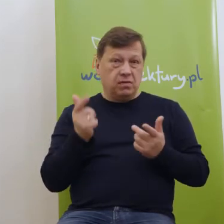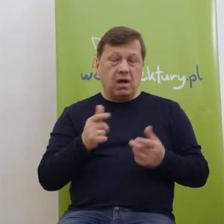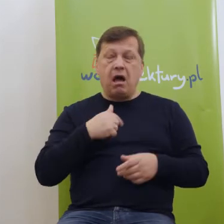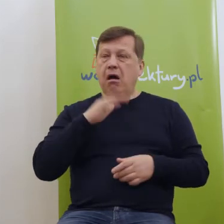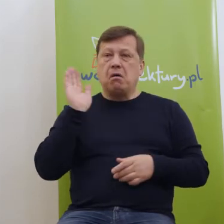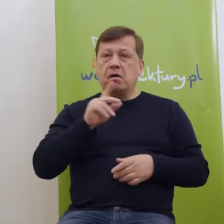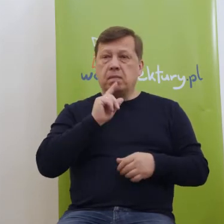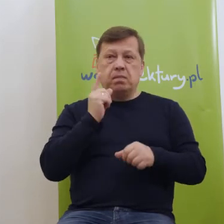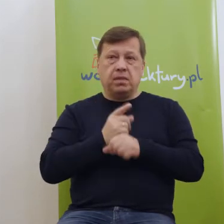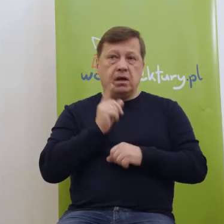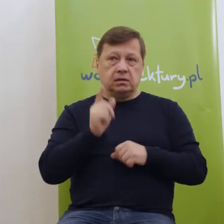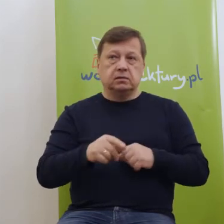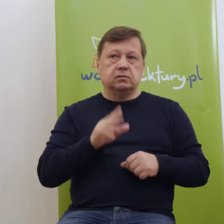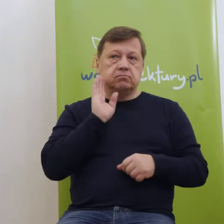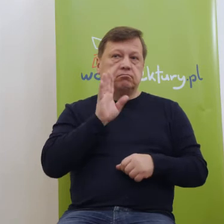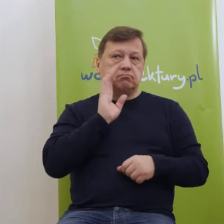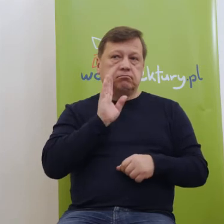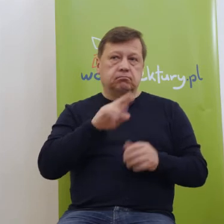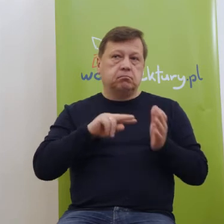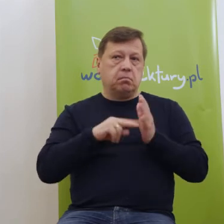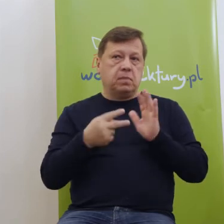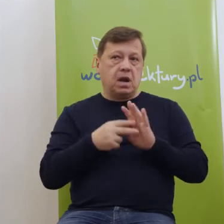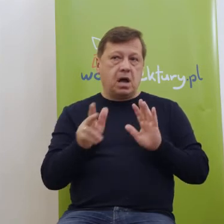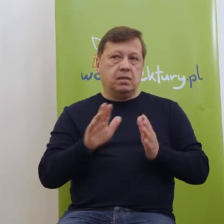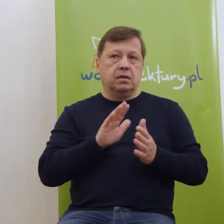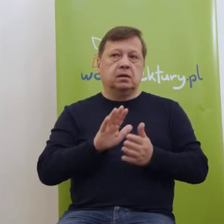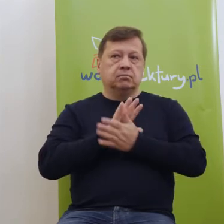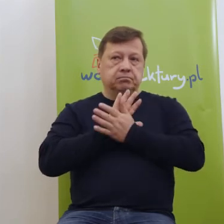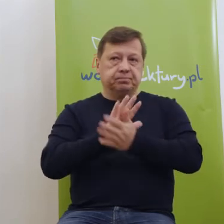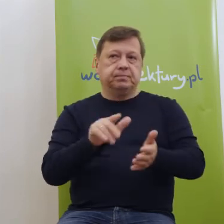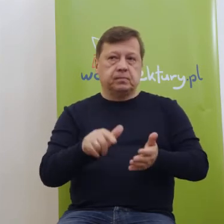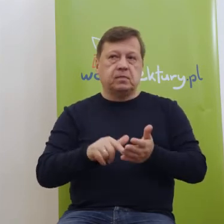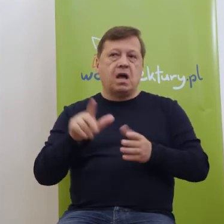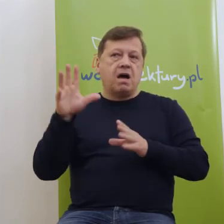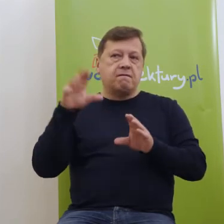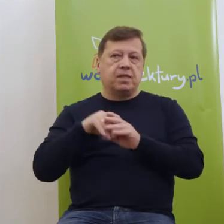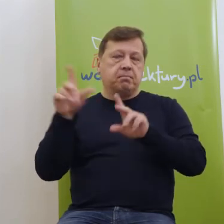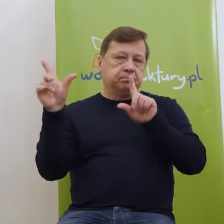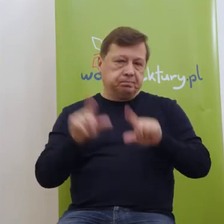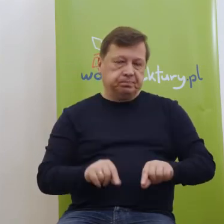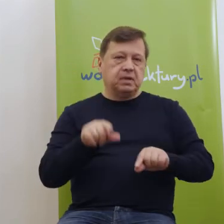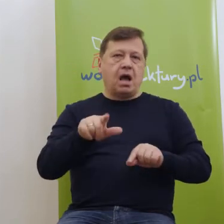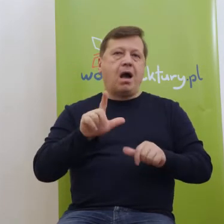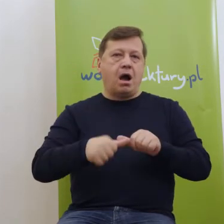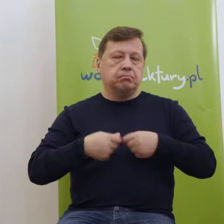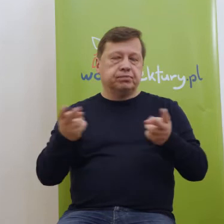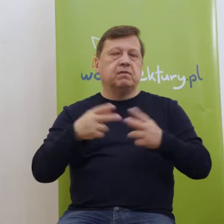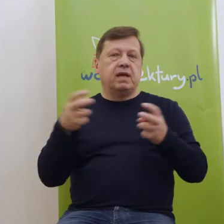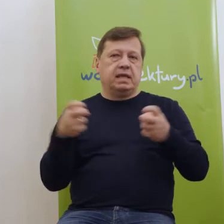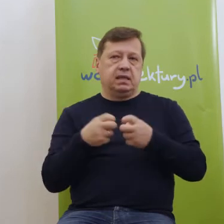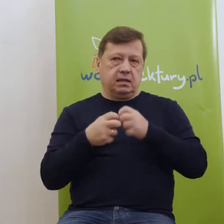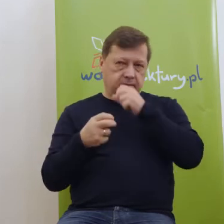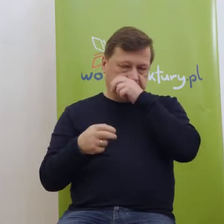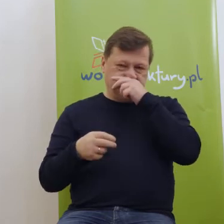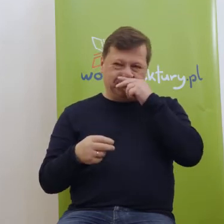zdecydowali, że zostajemy przy tym planie wydawniczym i będziemy przenosić całą promocję do internetu. No i przypadkiem przy tej książce o facecie, który